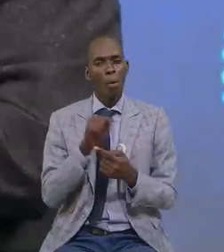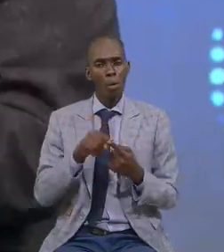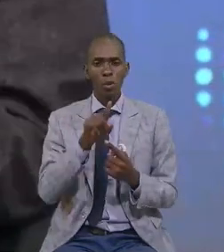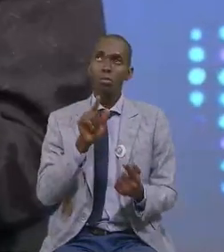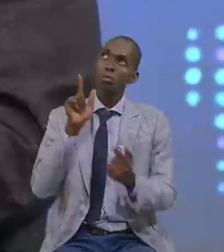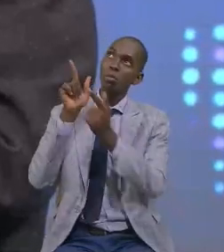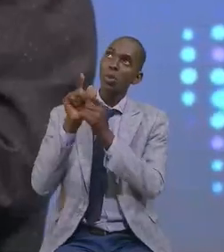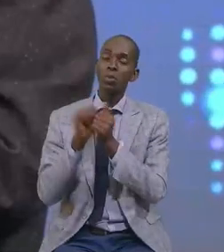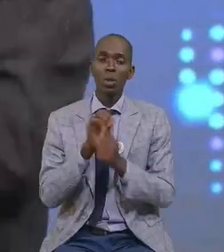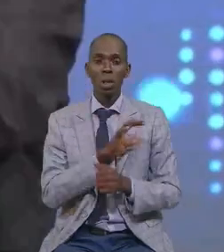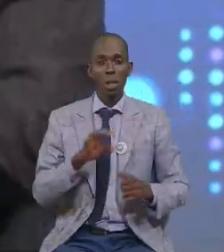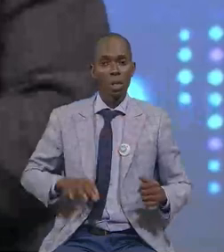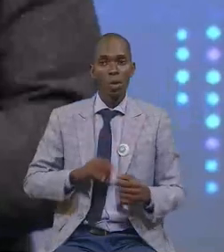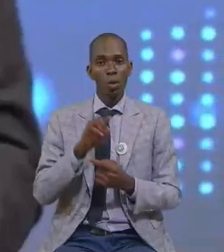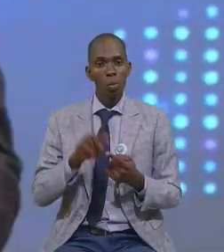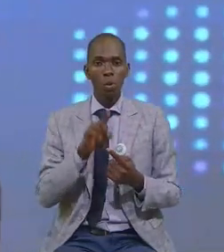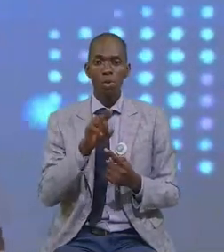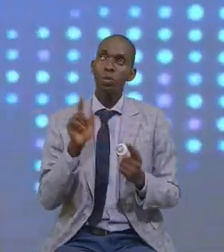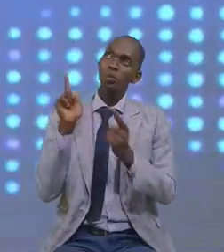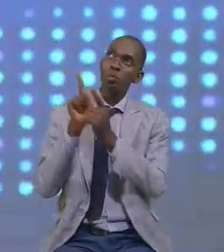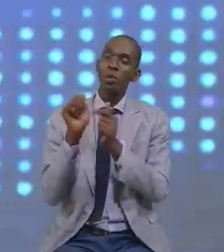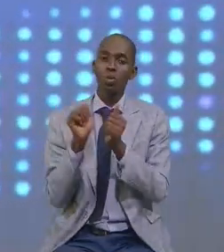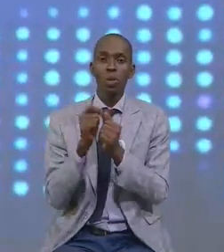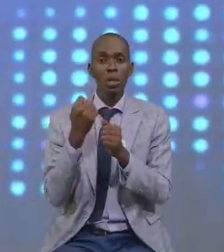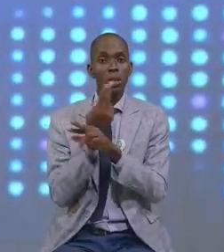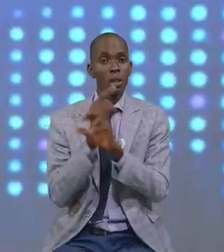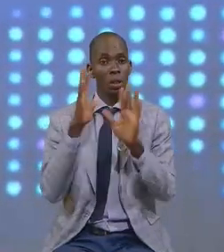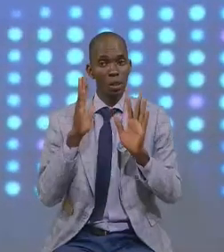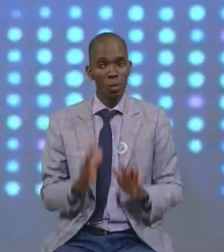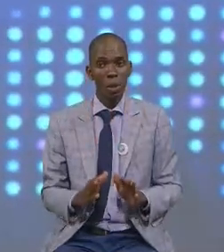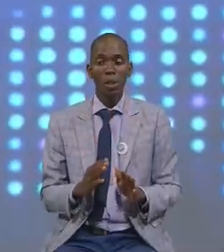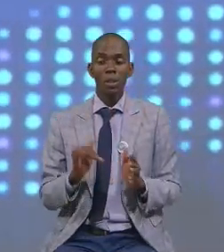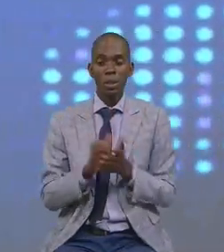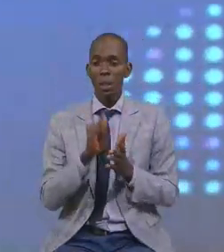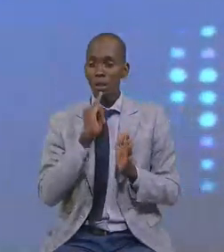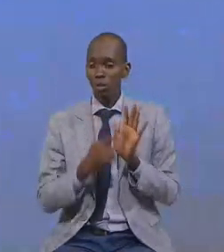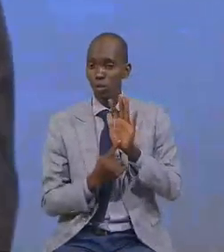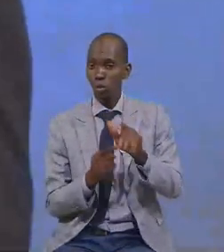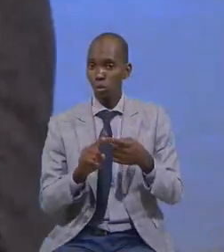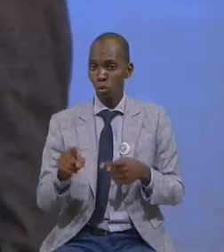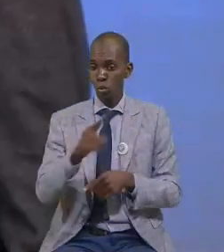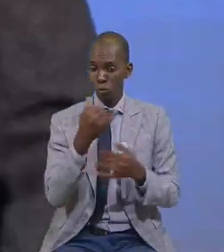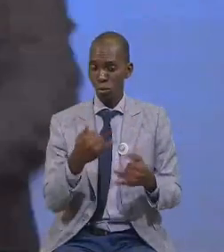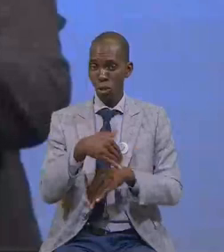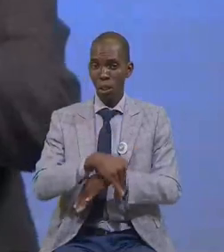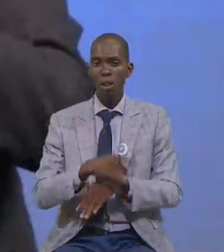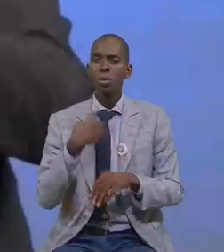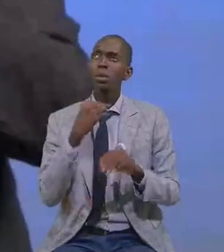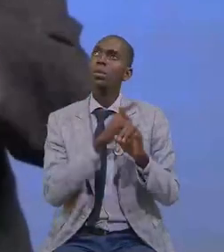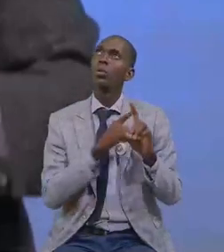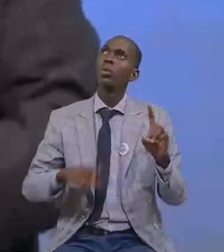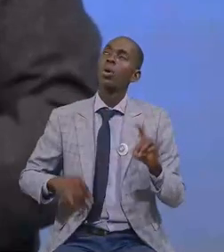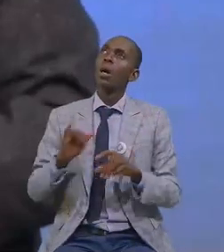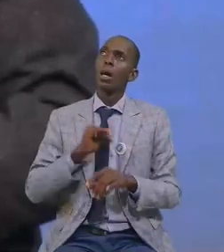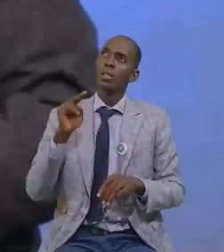viens à Christ, quand tu viens au Rédempteur, alors qui se révèle à toi ce jour? Tu dis, Seigneur, j'ai besoin